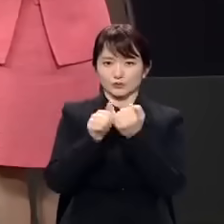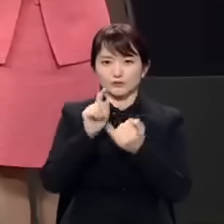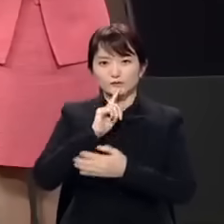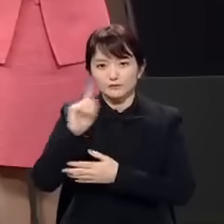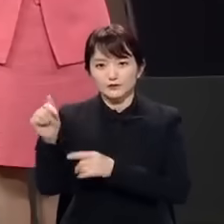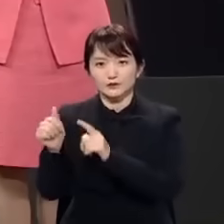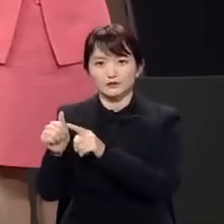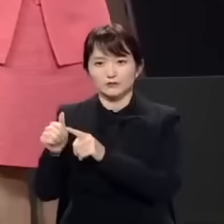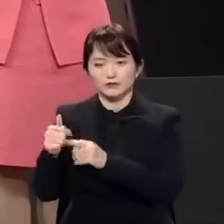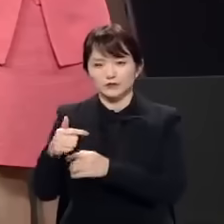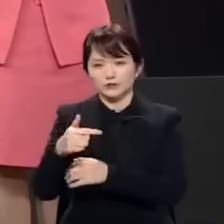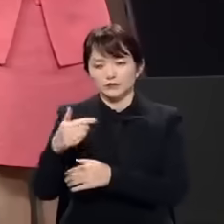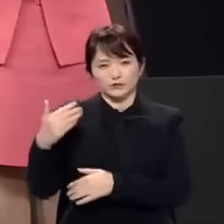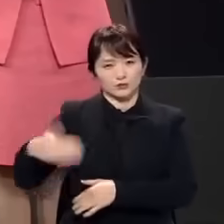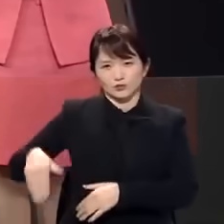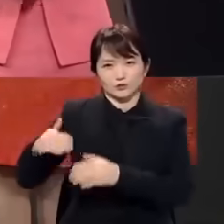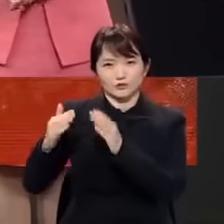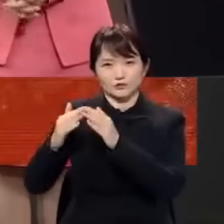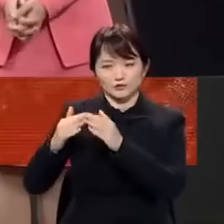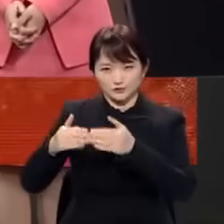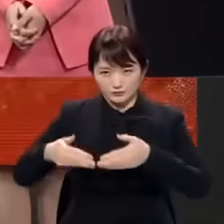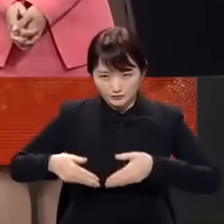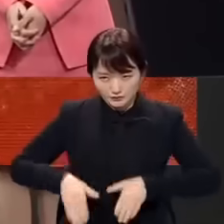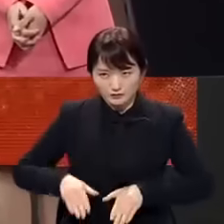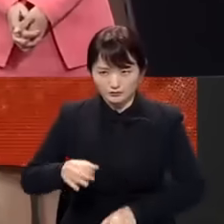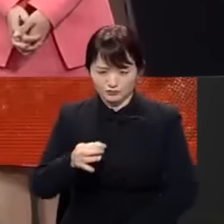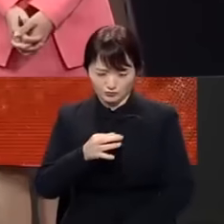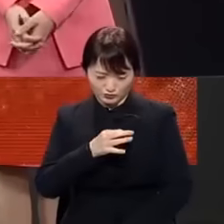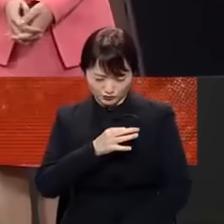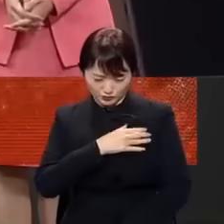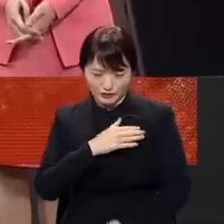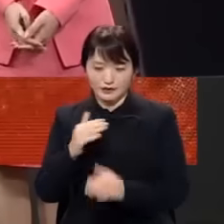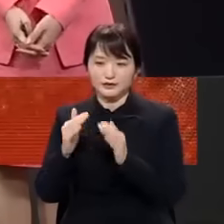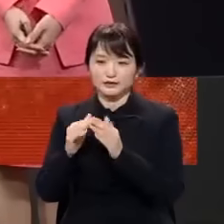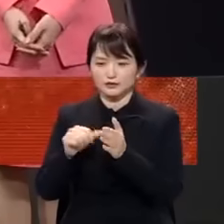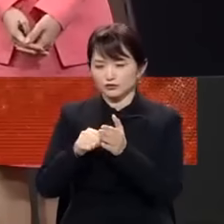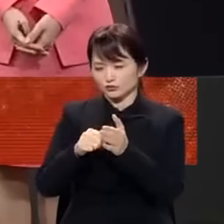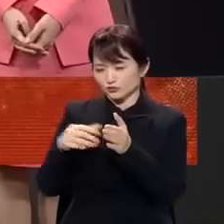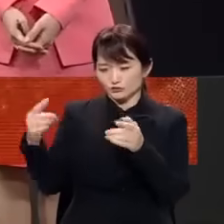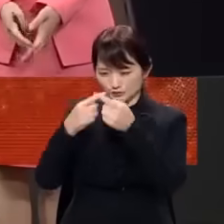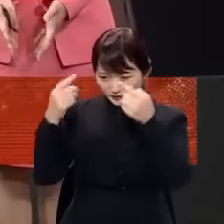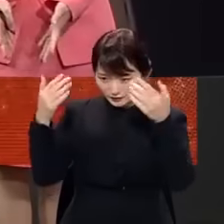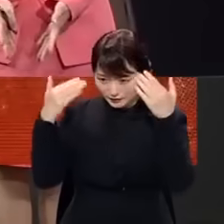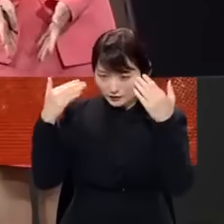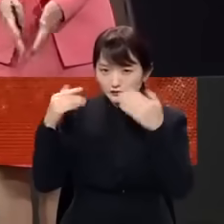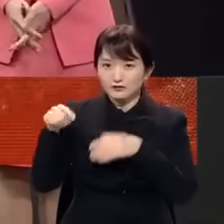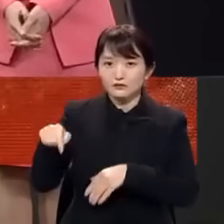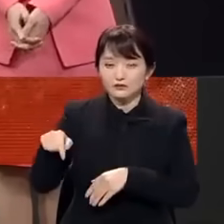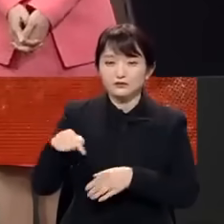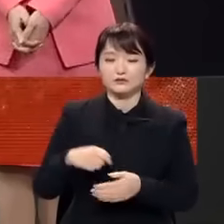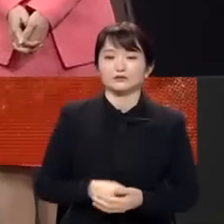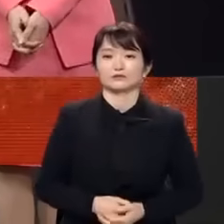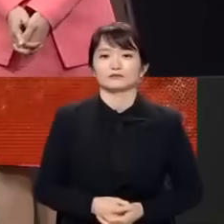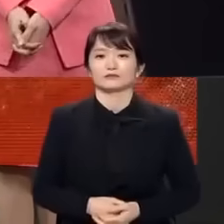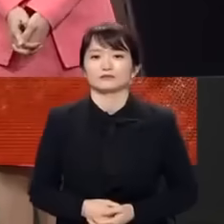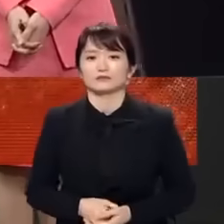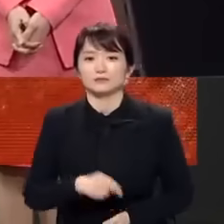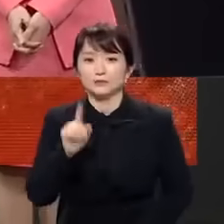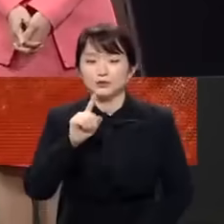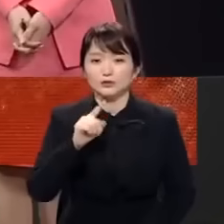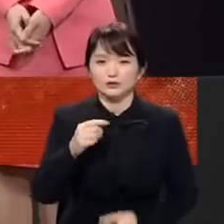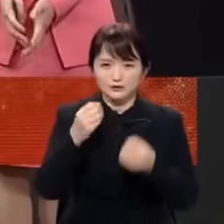집안 출신 또 부유한 엘리트 니 탄탄대로 것만 같았던 이들의 결혼 생활 그런데 뜻밖에도 얼마 뒤 붙어